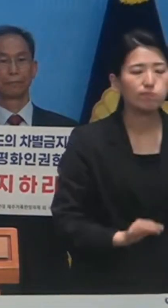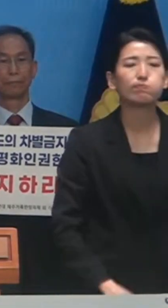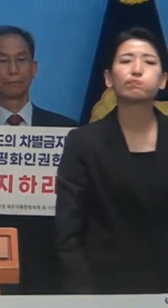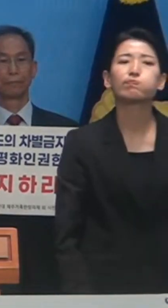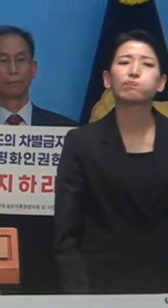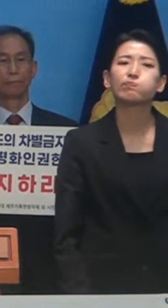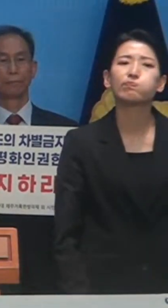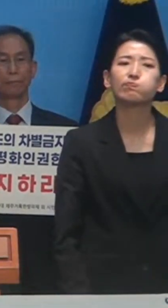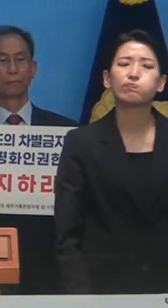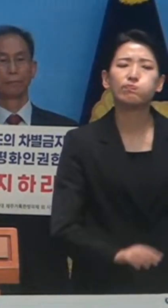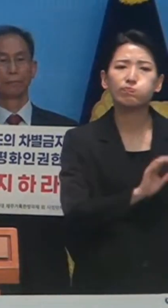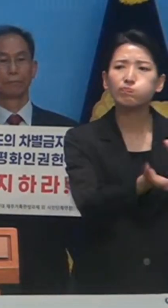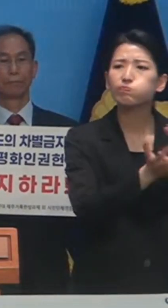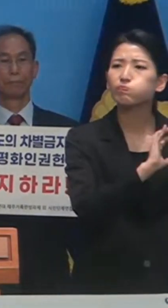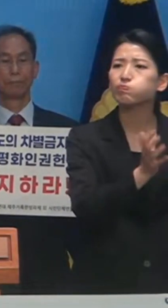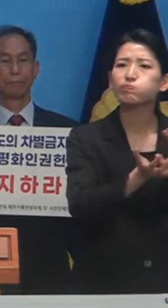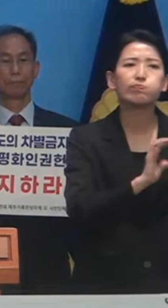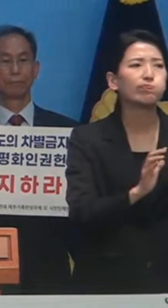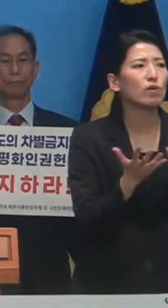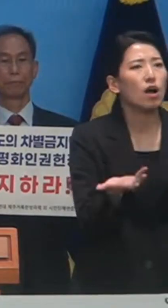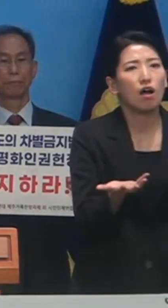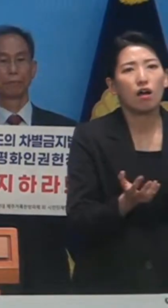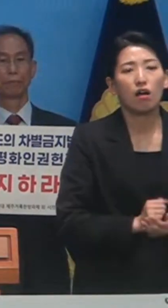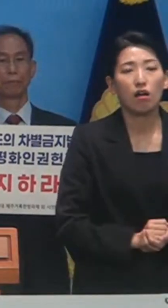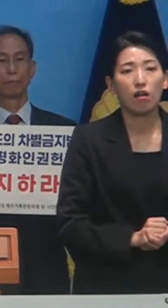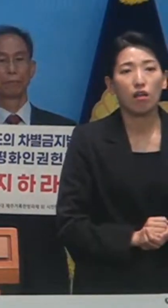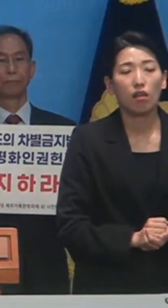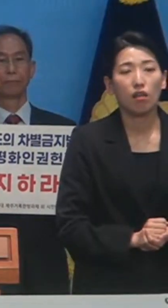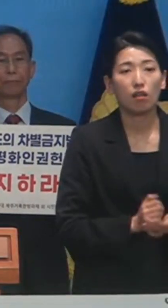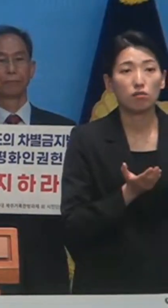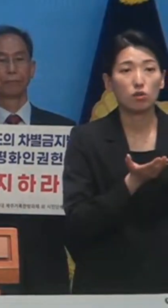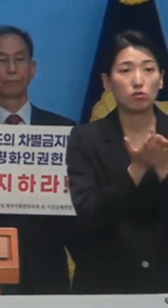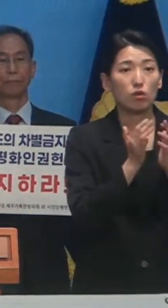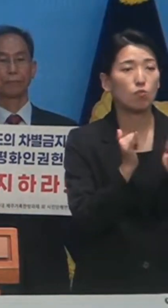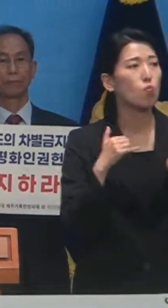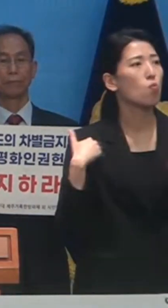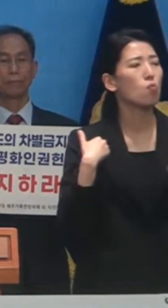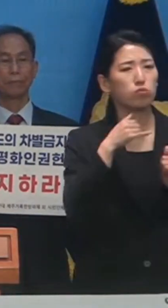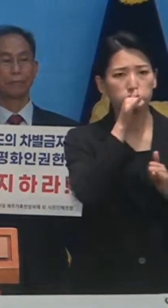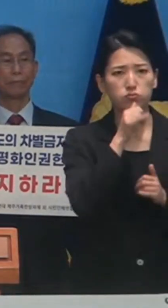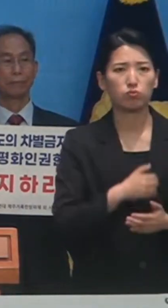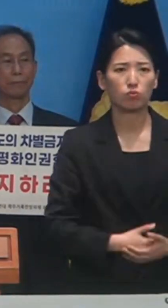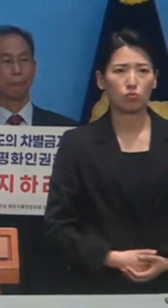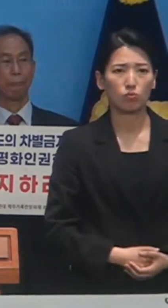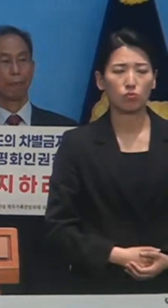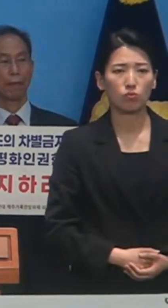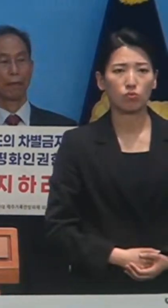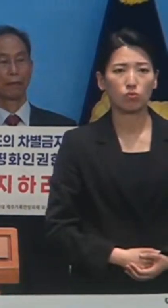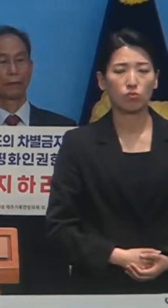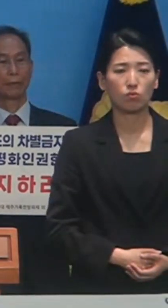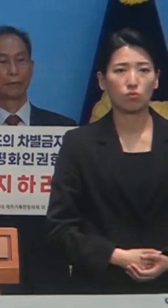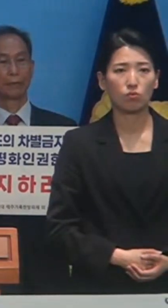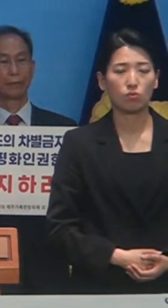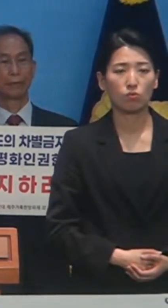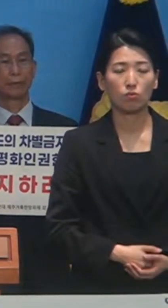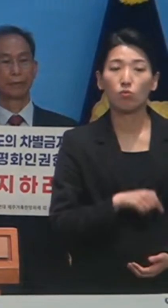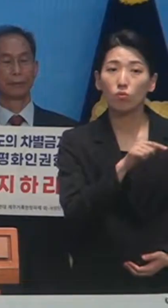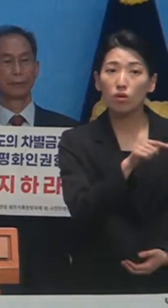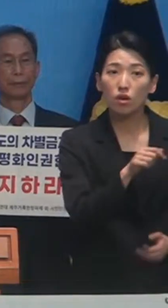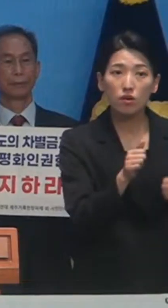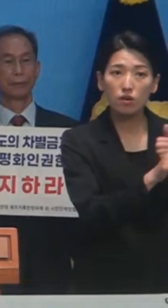대부분은 이 헌장의 내용을 모르고 있습니다. 제주평화인권헌장의 문제는 제정위원들이